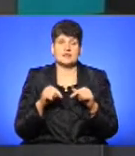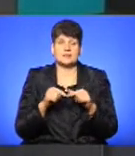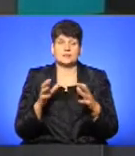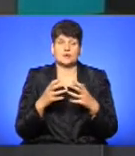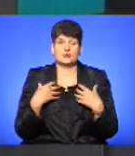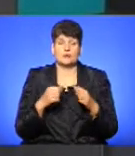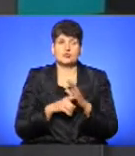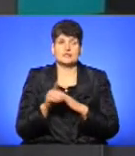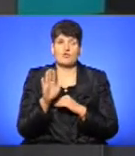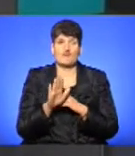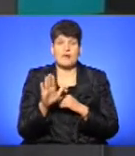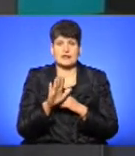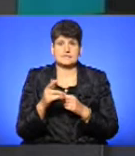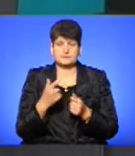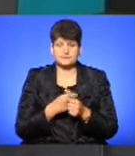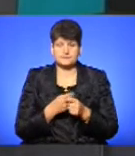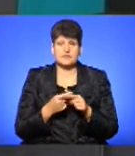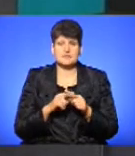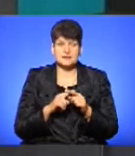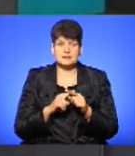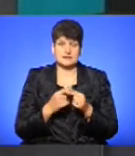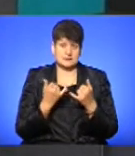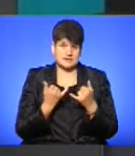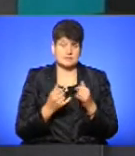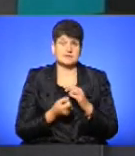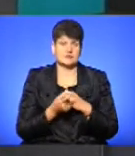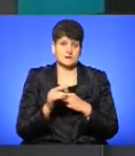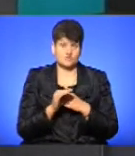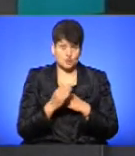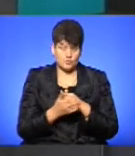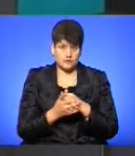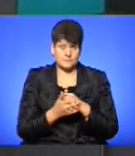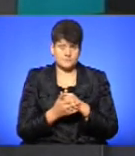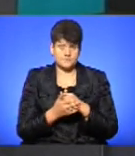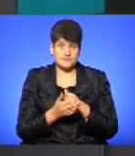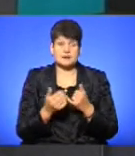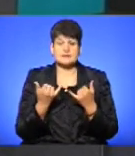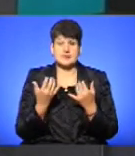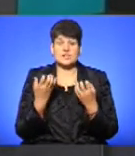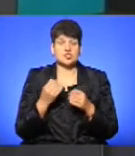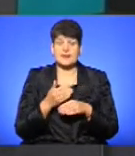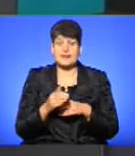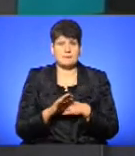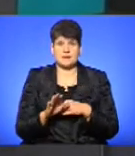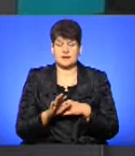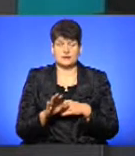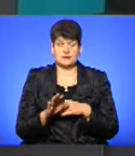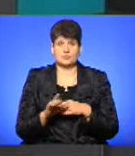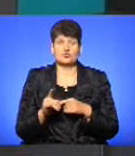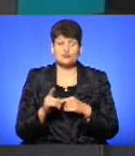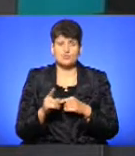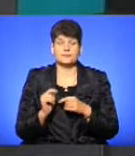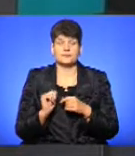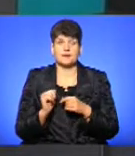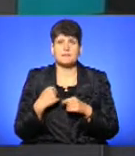з вересня. Ну, в даній ситуації вакцина з'явилася в жовтні, але зараз ще не пізно. Ну, чому? Перш за все,